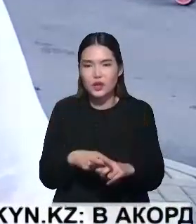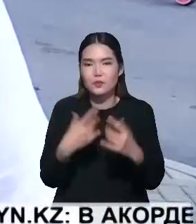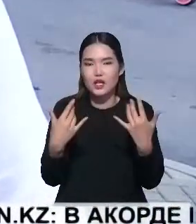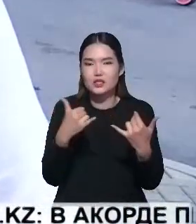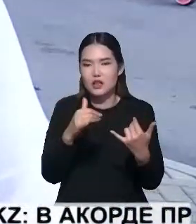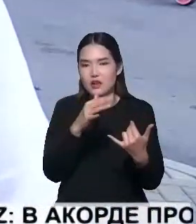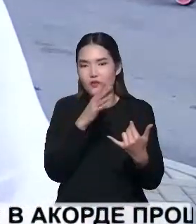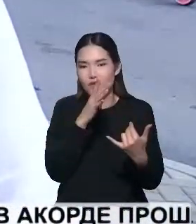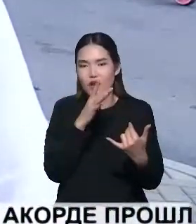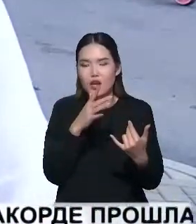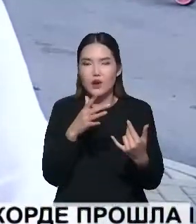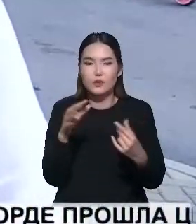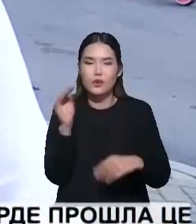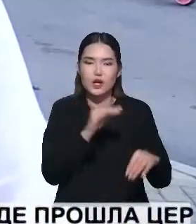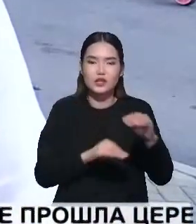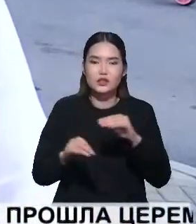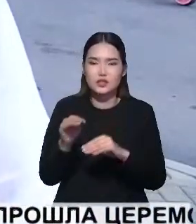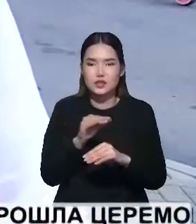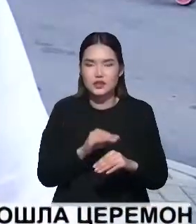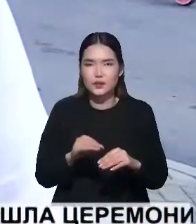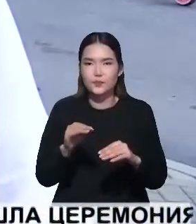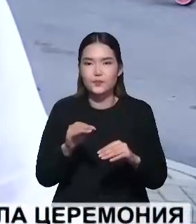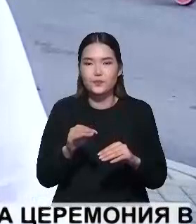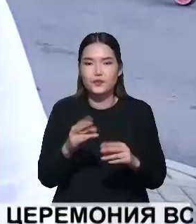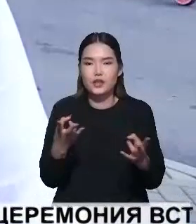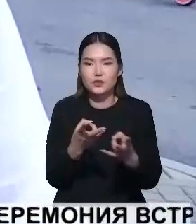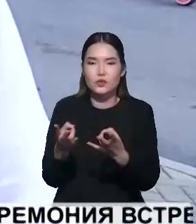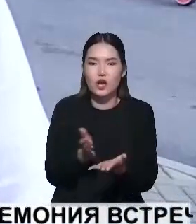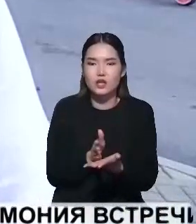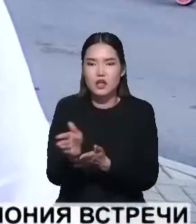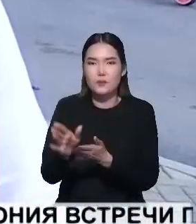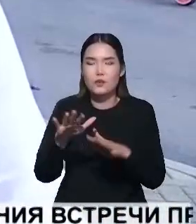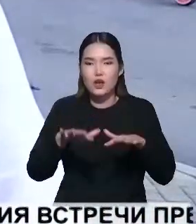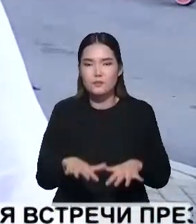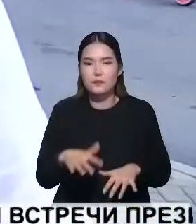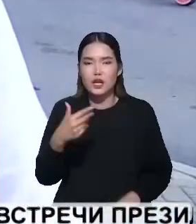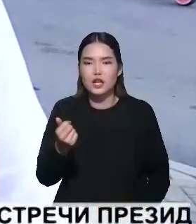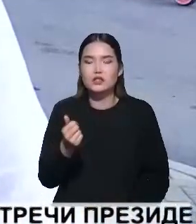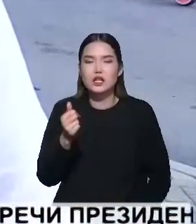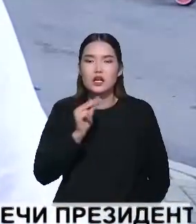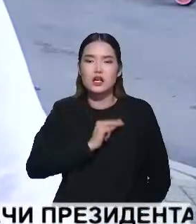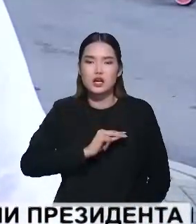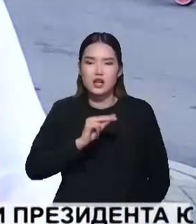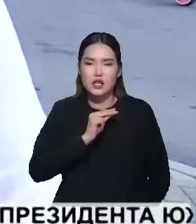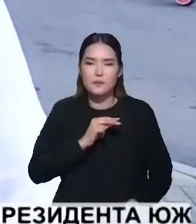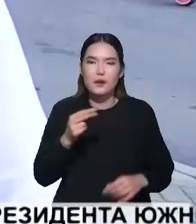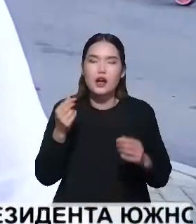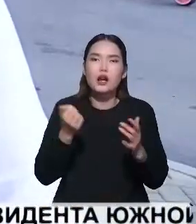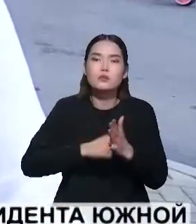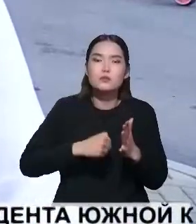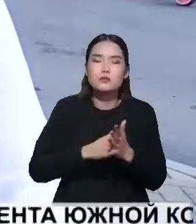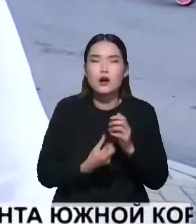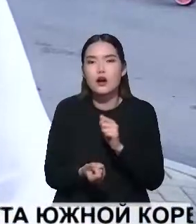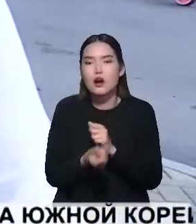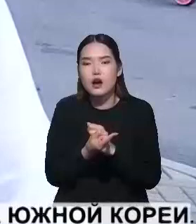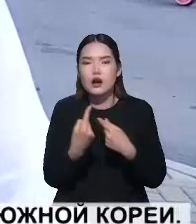значит, по дому Байбулова 51 проблема есть с работой канализационной системы. Данная причина, значит, возникла из-за